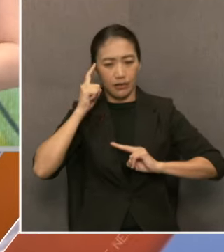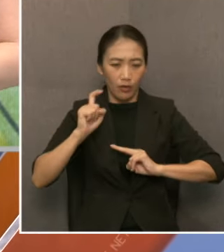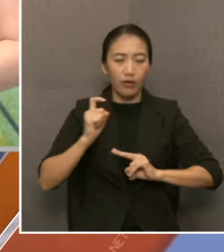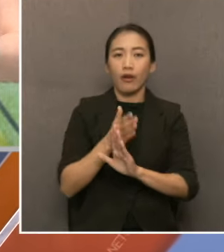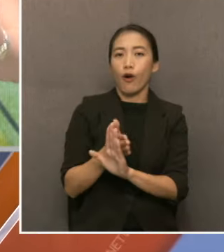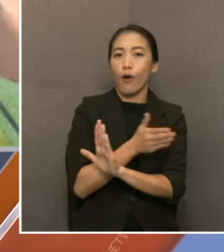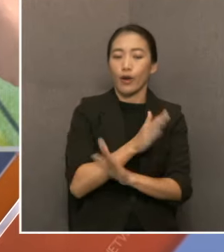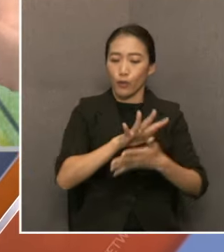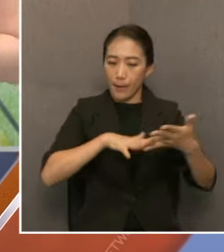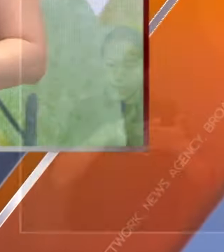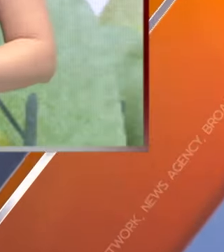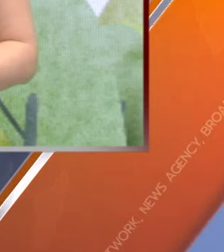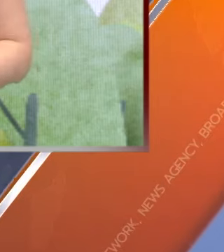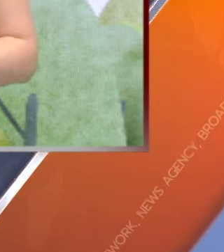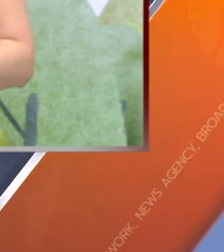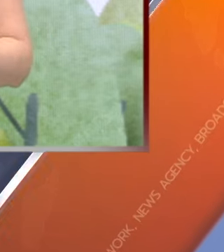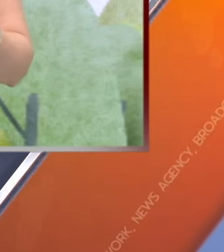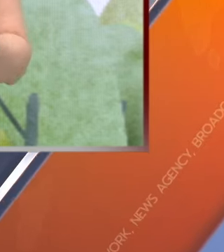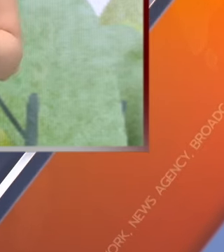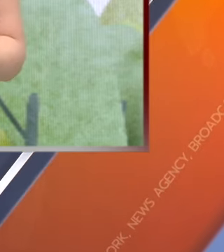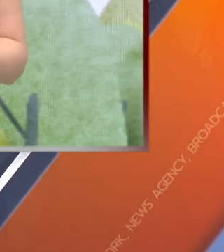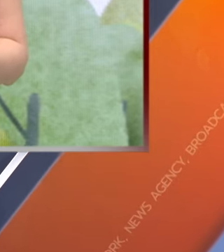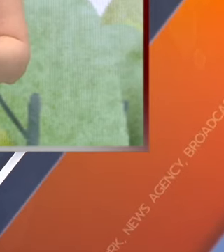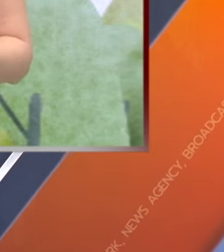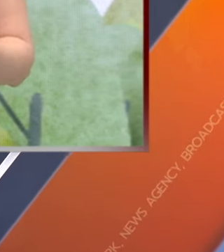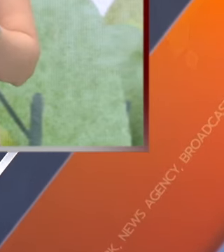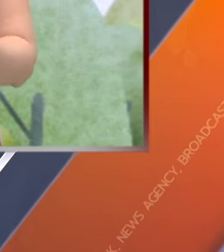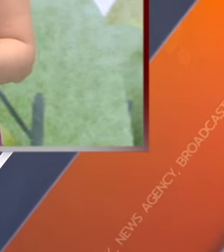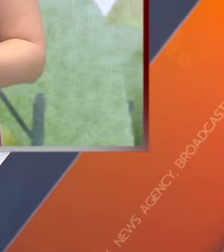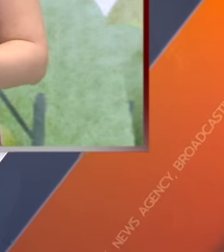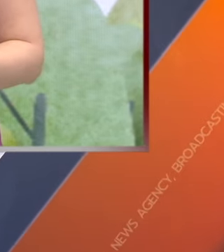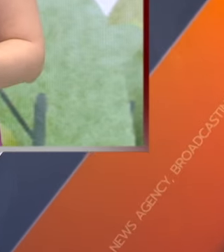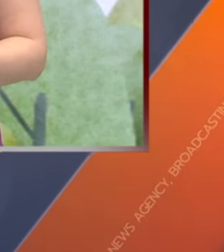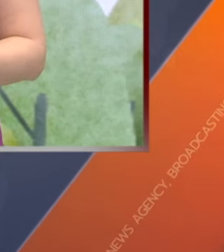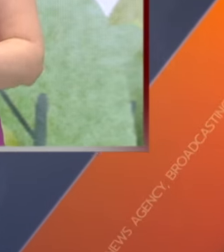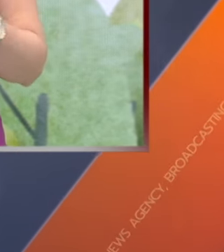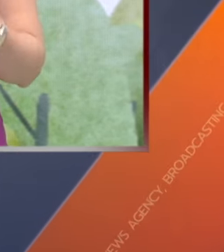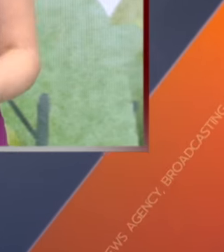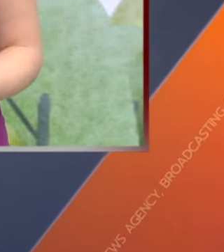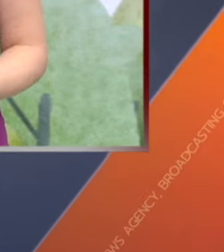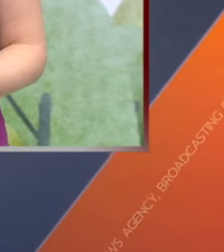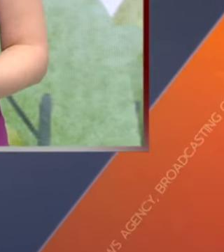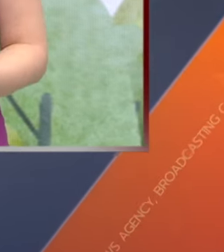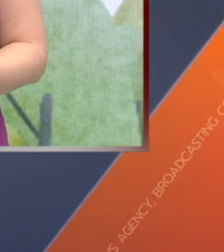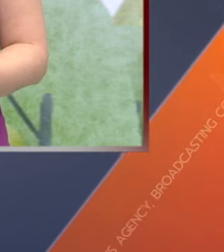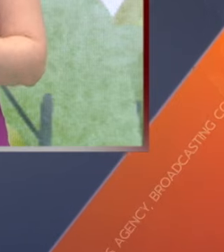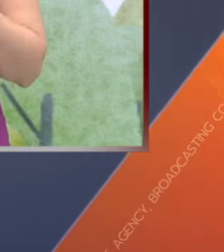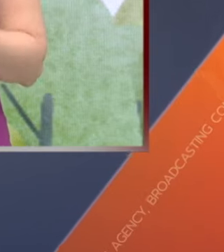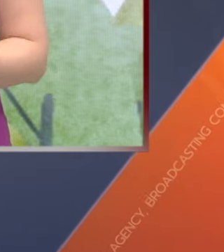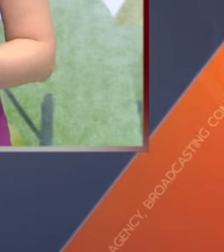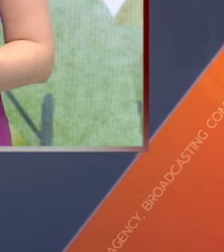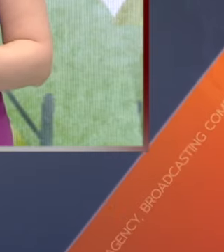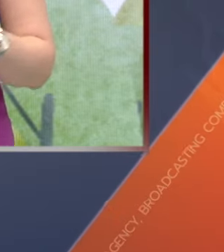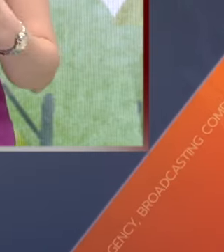ได้คุณผู้ชมซื้อของไปทำอาหารที่บ้านซื้อแต่พอทำทานเอาที่ทานทันด้วยนะคะแล้วก็ทานให้หมดทานก่อนที่มันจะหมด